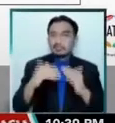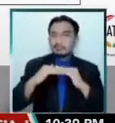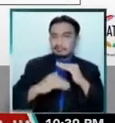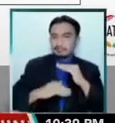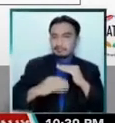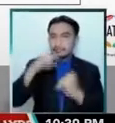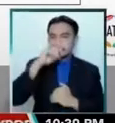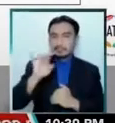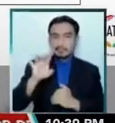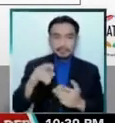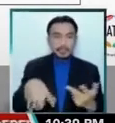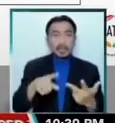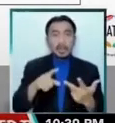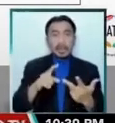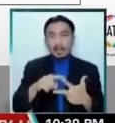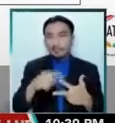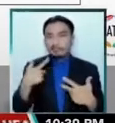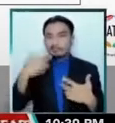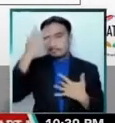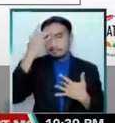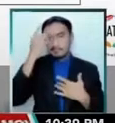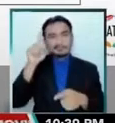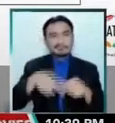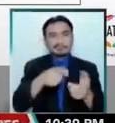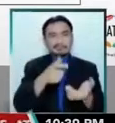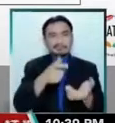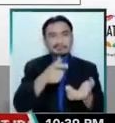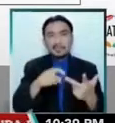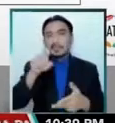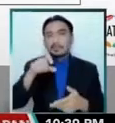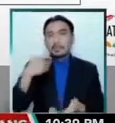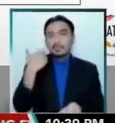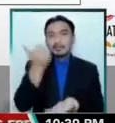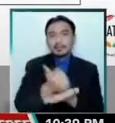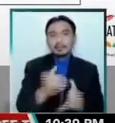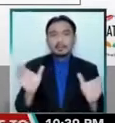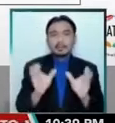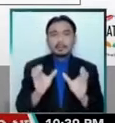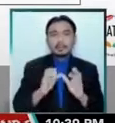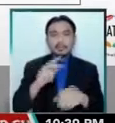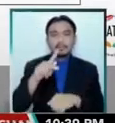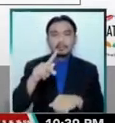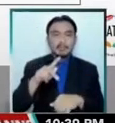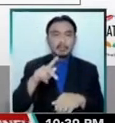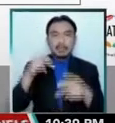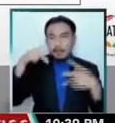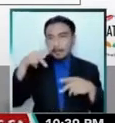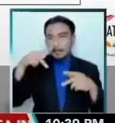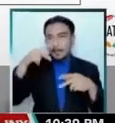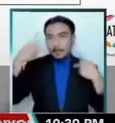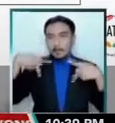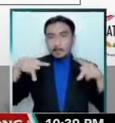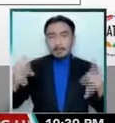yon. Ano lang yon? Wala namang natutulong sa bansa eh. Sertipikado ito ng Public Health Authority mula sa bansa pinanggalingan. Magsasabi na